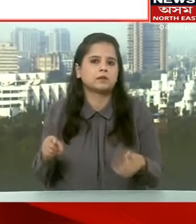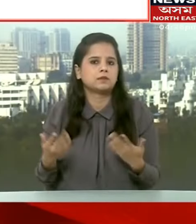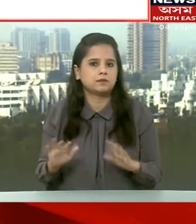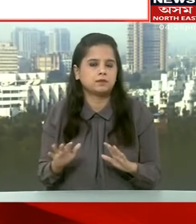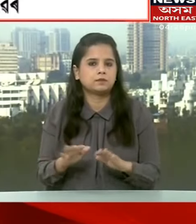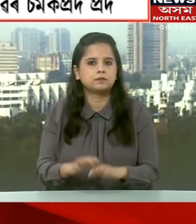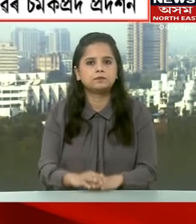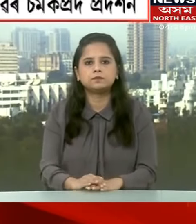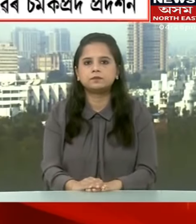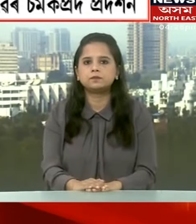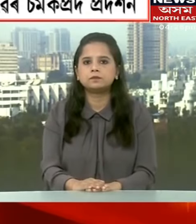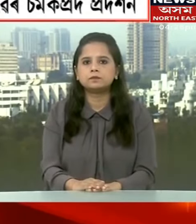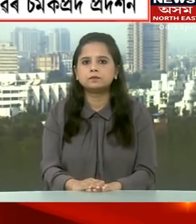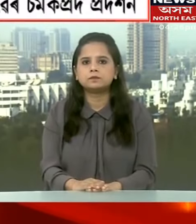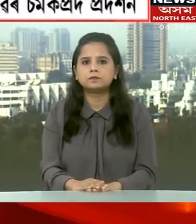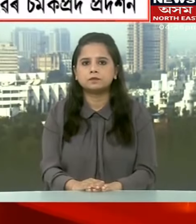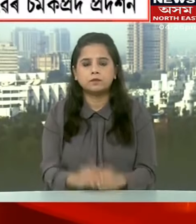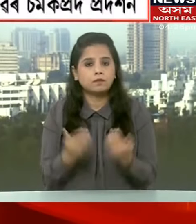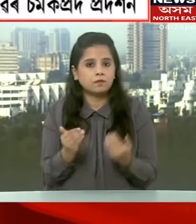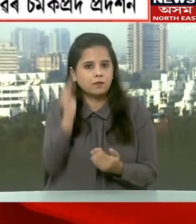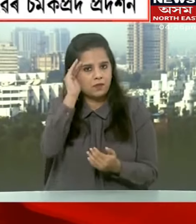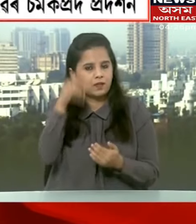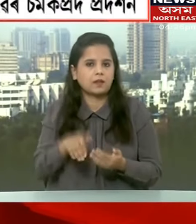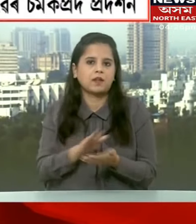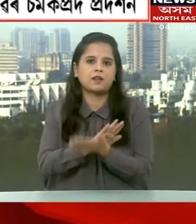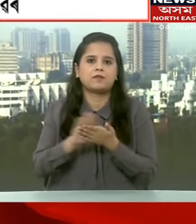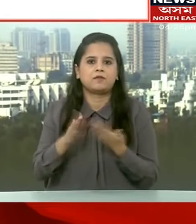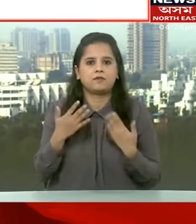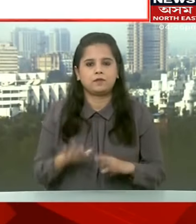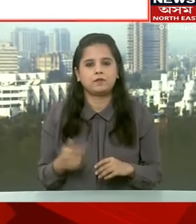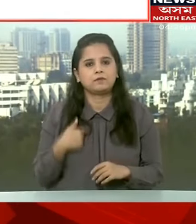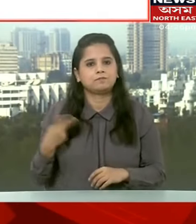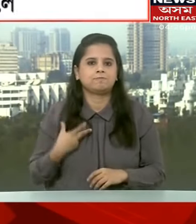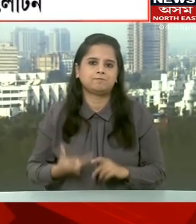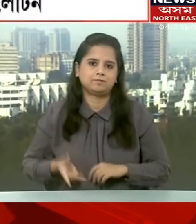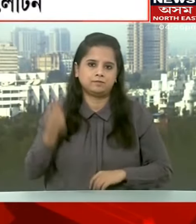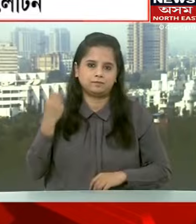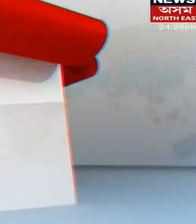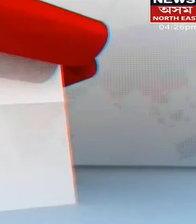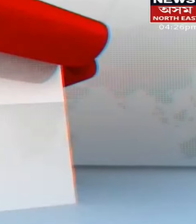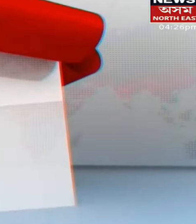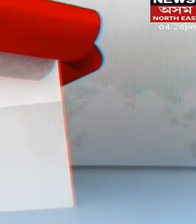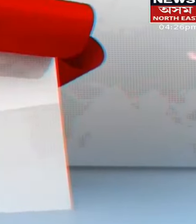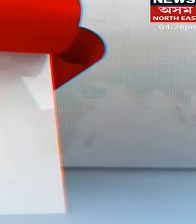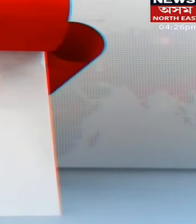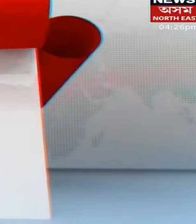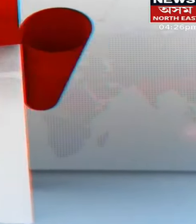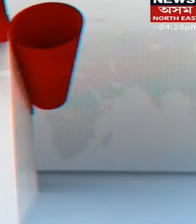और इसके साथ ही इस बुलेटिन में फिलहाल इतना ही। इजाजत दीजिए, नमस्कार।